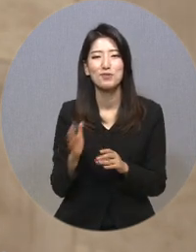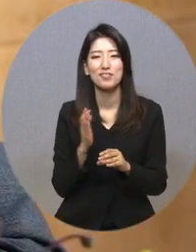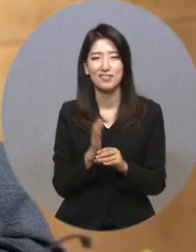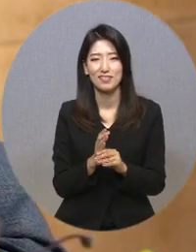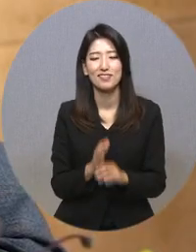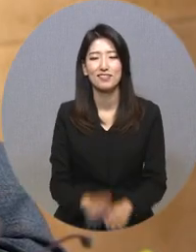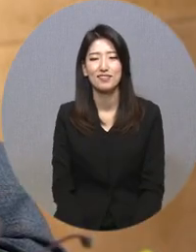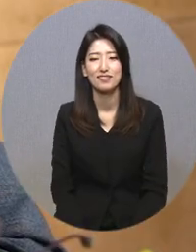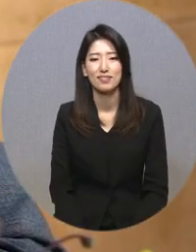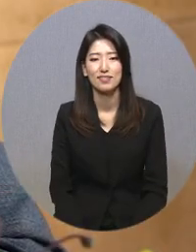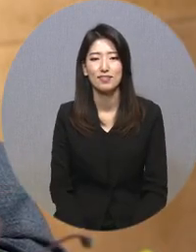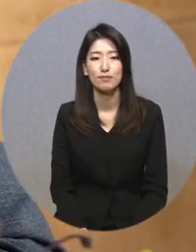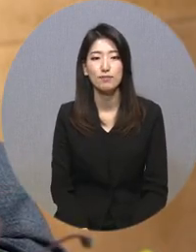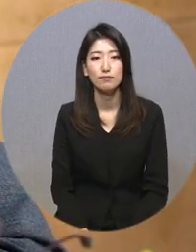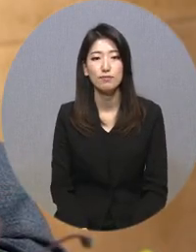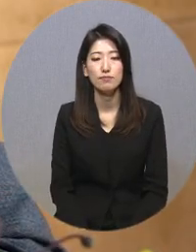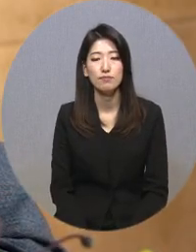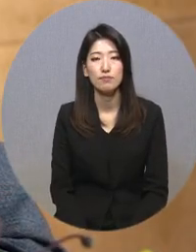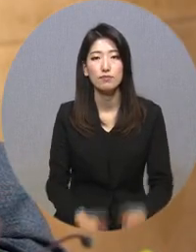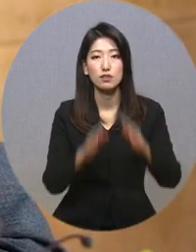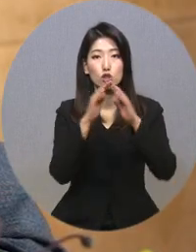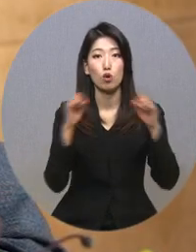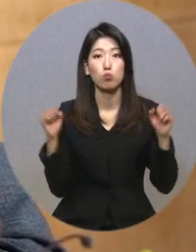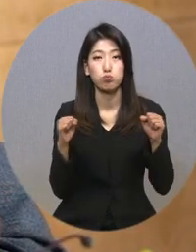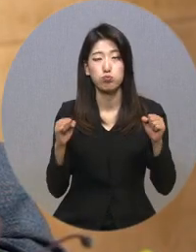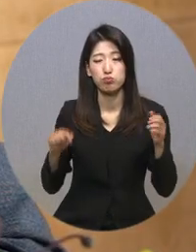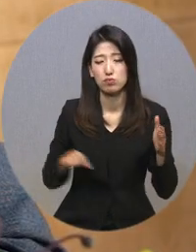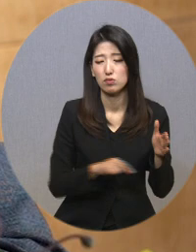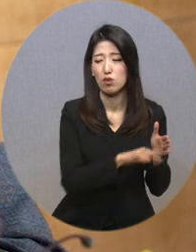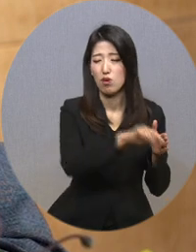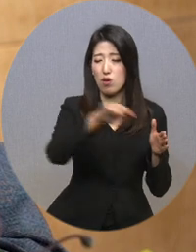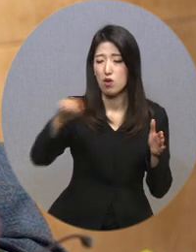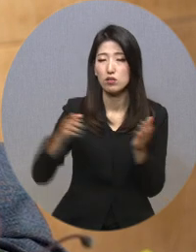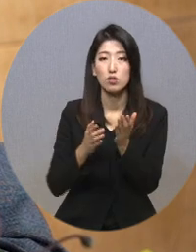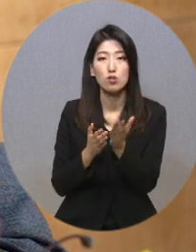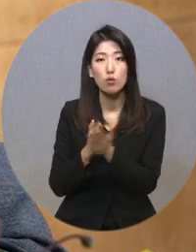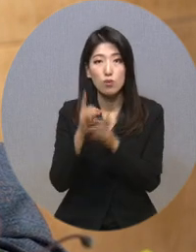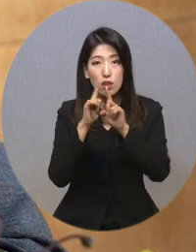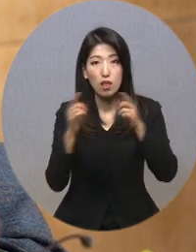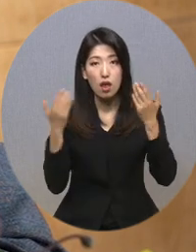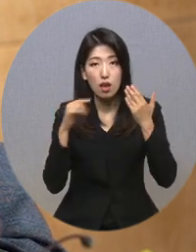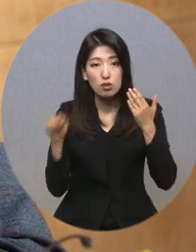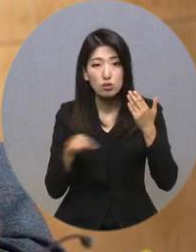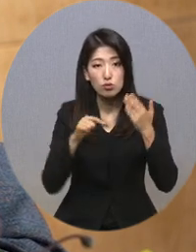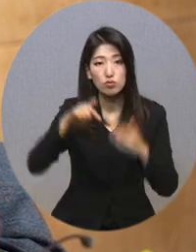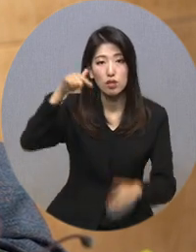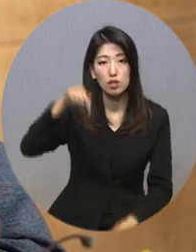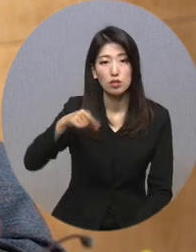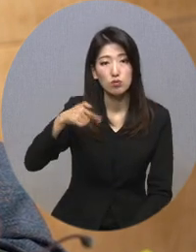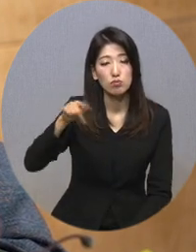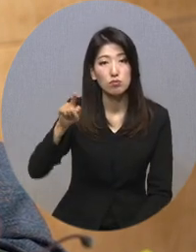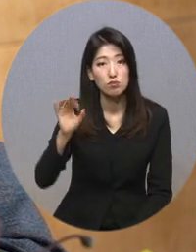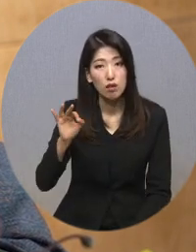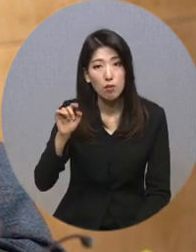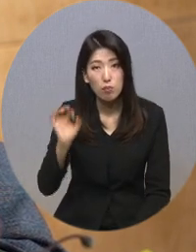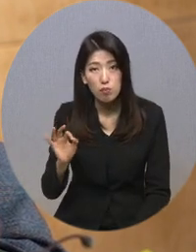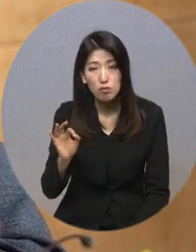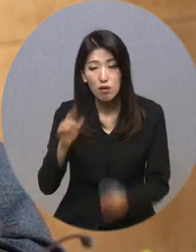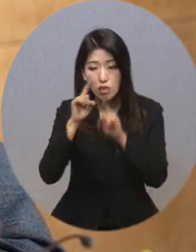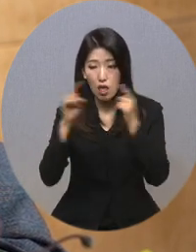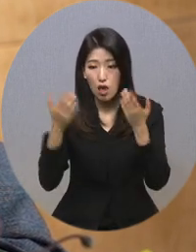있습니다. 전북 권역 전문대학 중에서는 네. 이 군장대학교가 그 유일하게 대학 네. 일자리 센터가 운영되고 있다고 예,